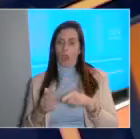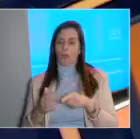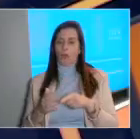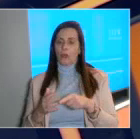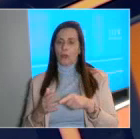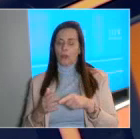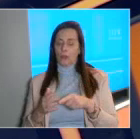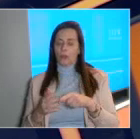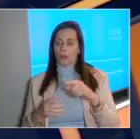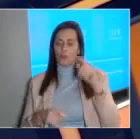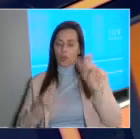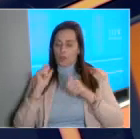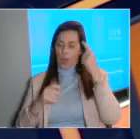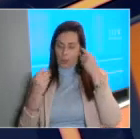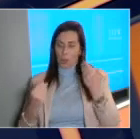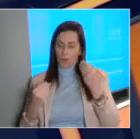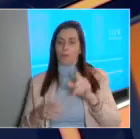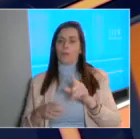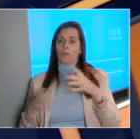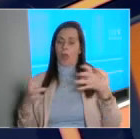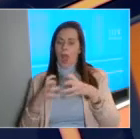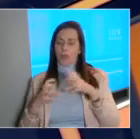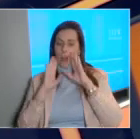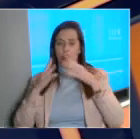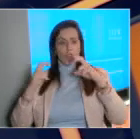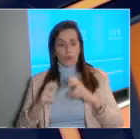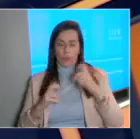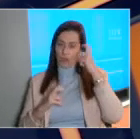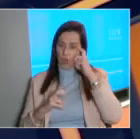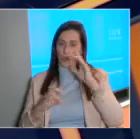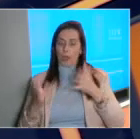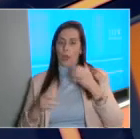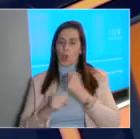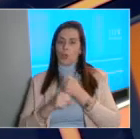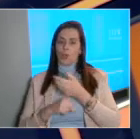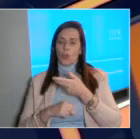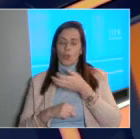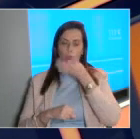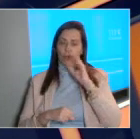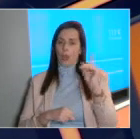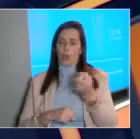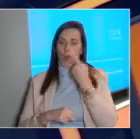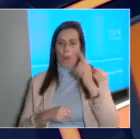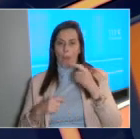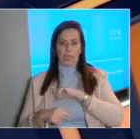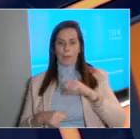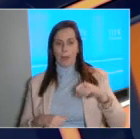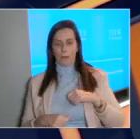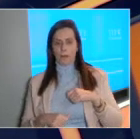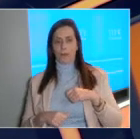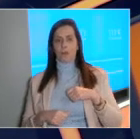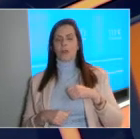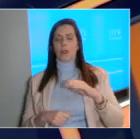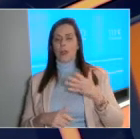המטרה היא שהמוחות הטובים ביותר בשולמנים יישבו ויחשבו איך עושים יותר טוב לכל השולמנים ככלל.